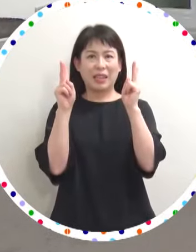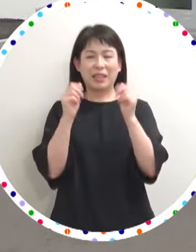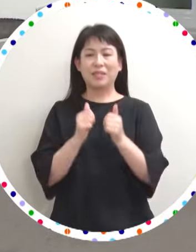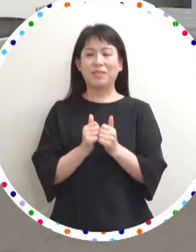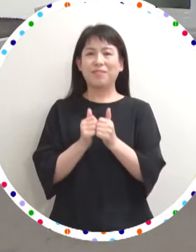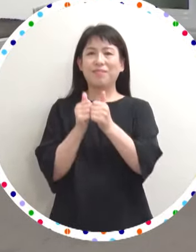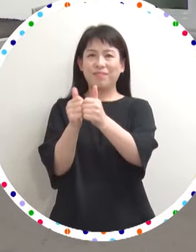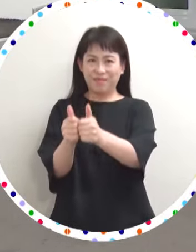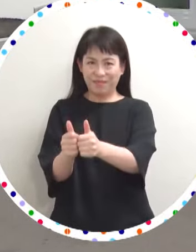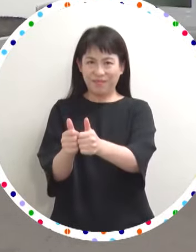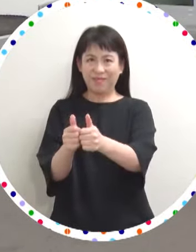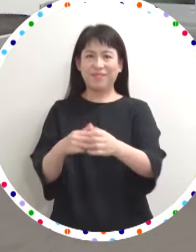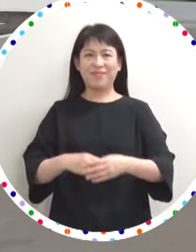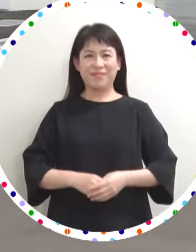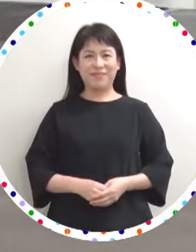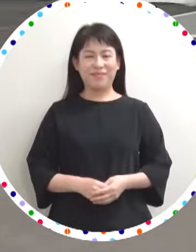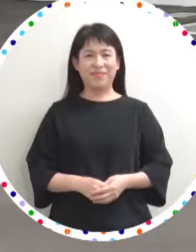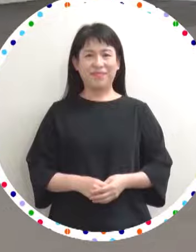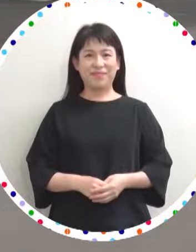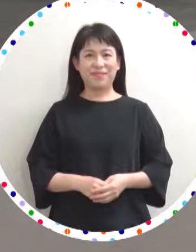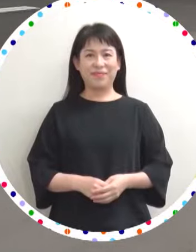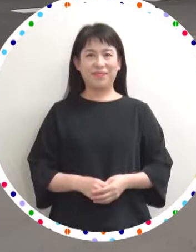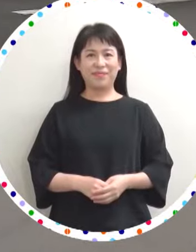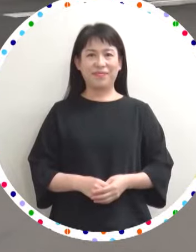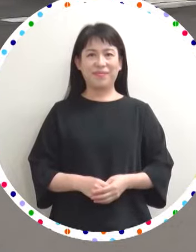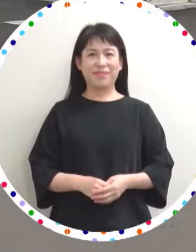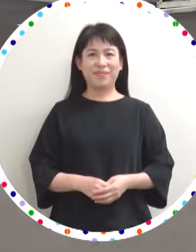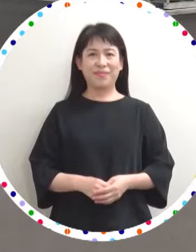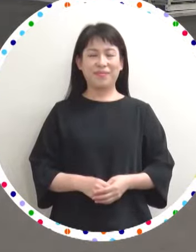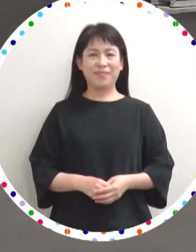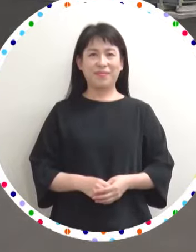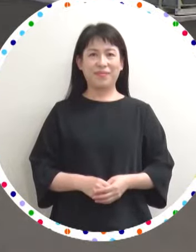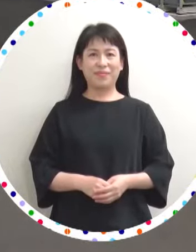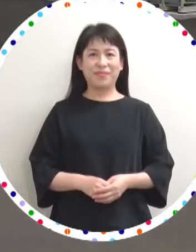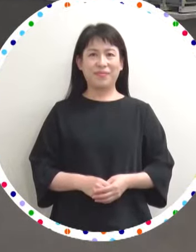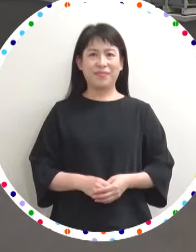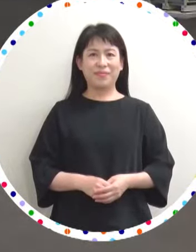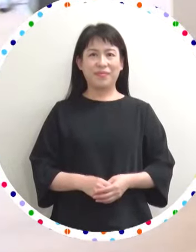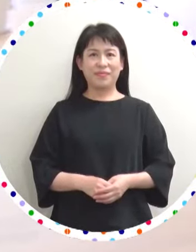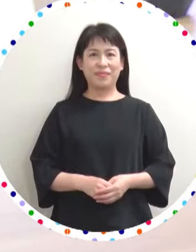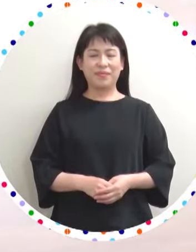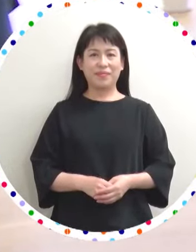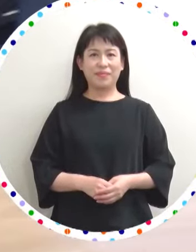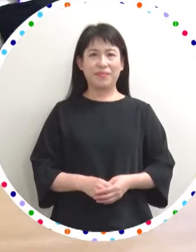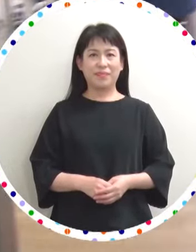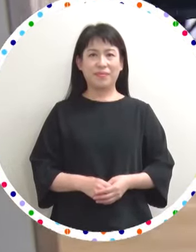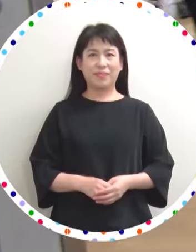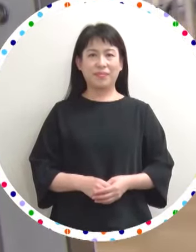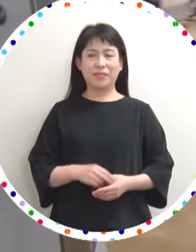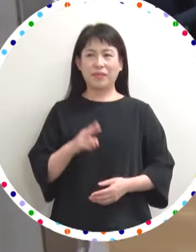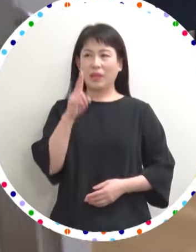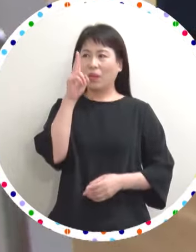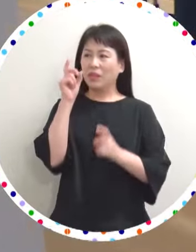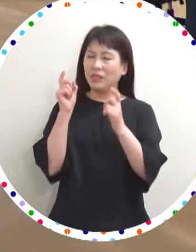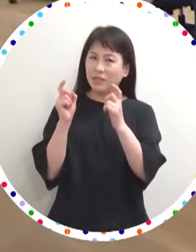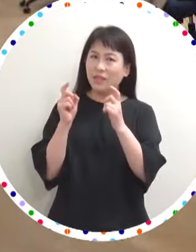光さんにお邪魔していきたいと思います。行きます。こんにちは。